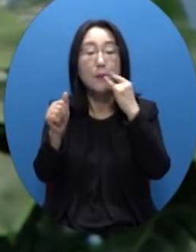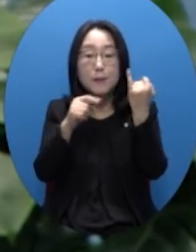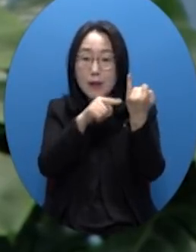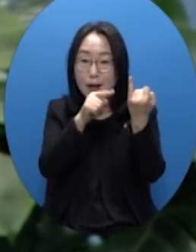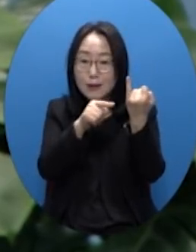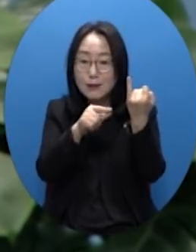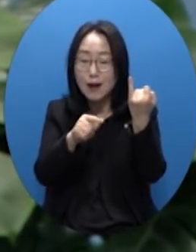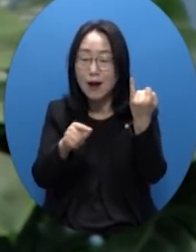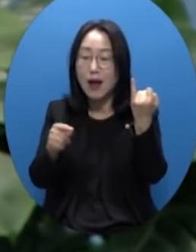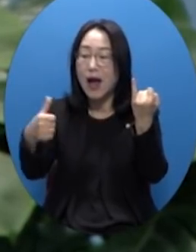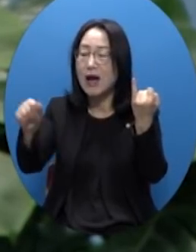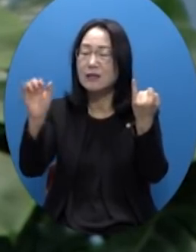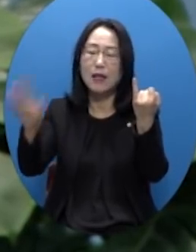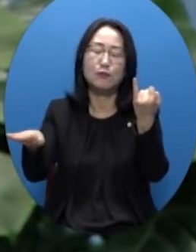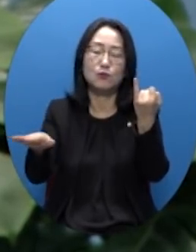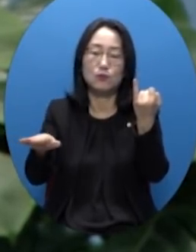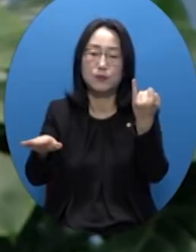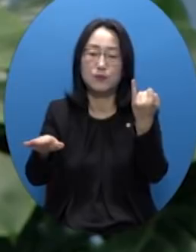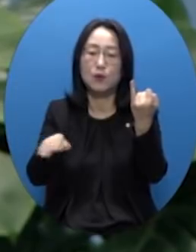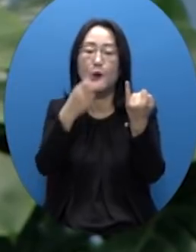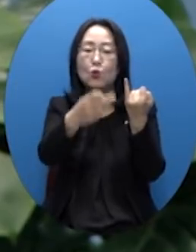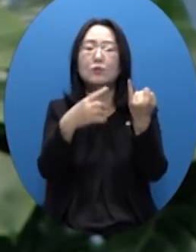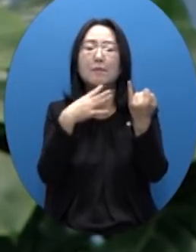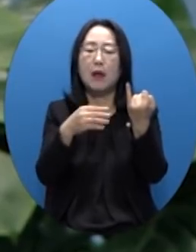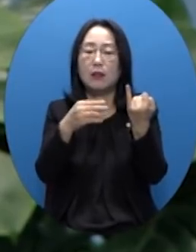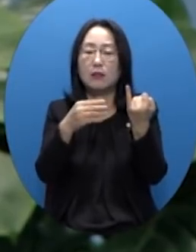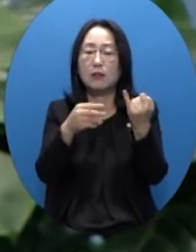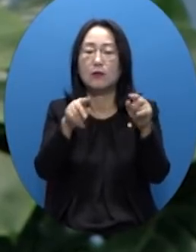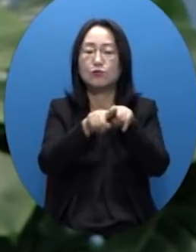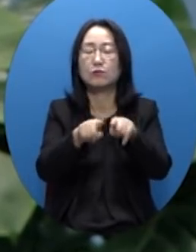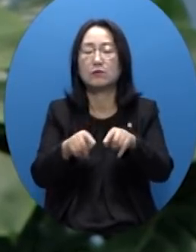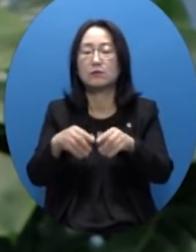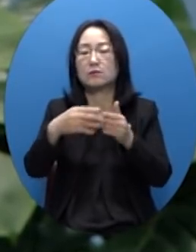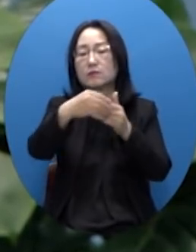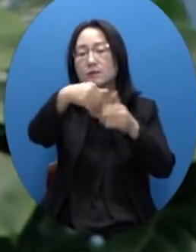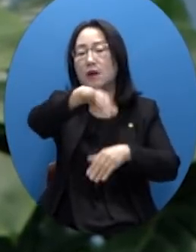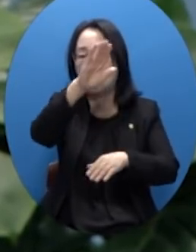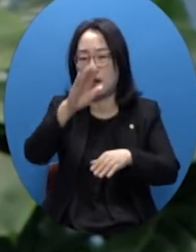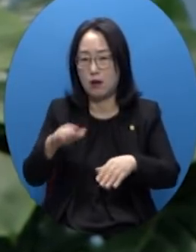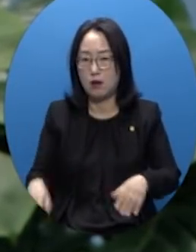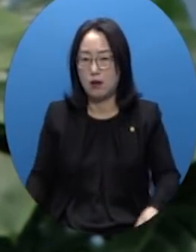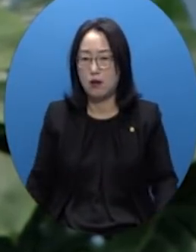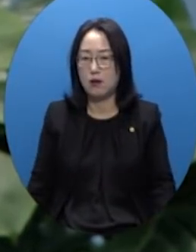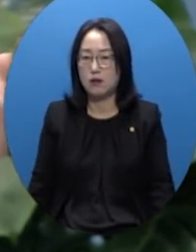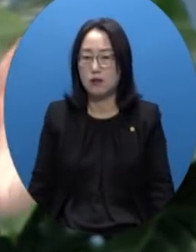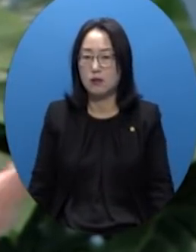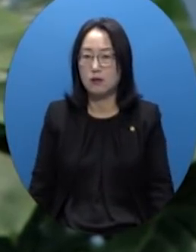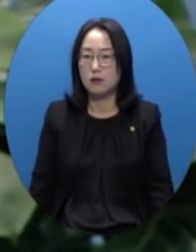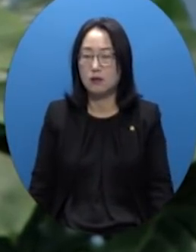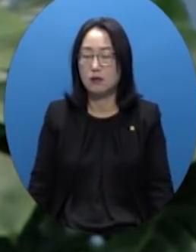자기는 칩의 어 행여 놓고 동생만 데리고 집을 떠났습니다 혼자 내버려진